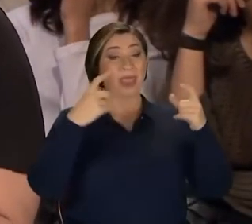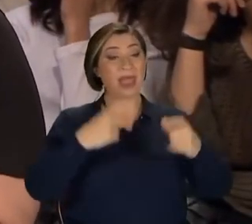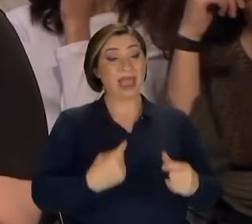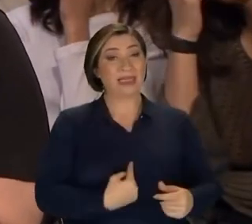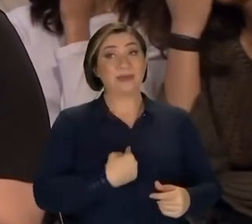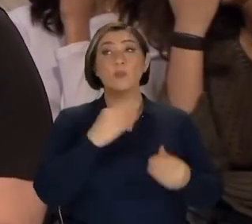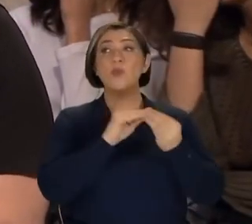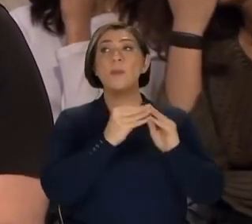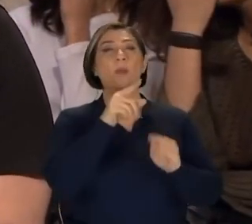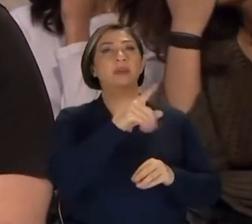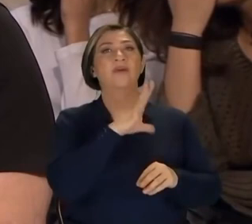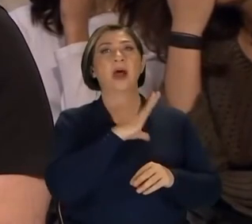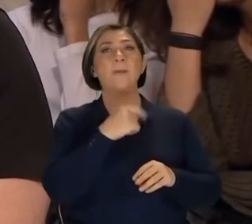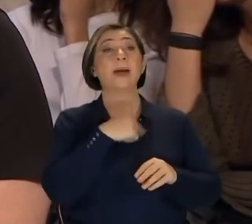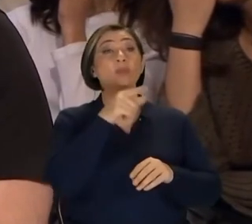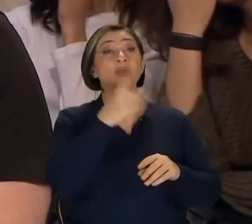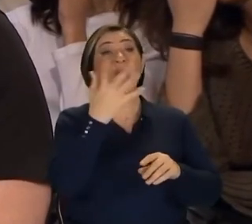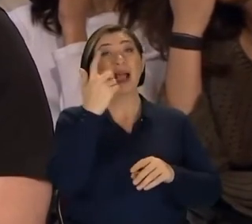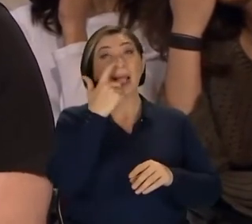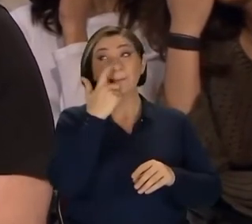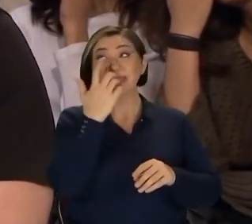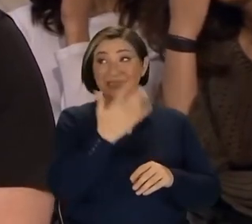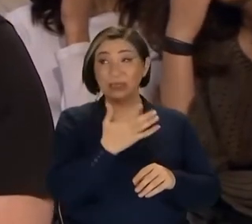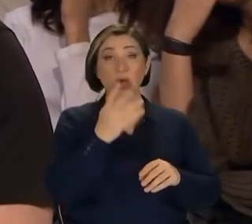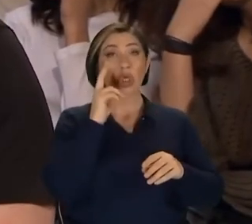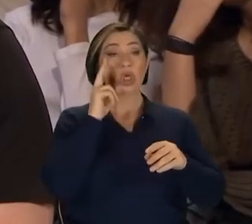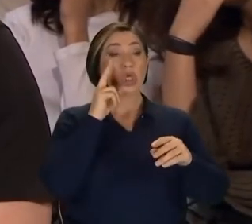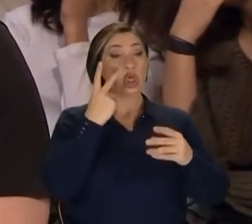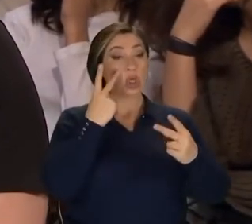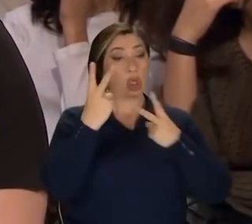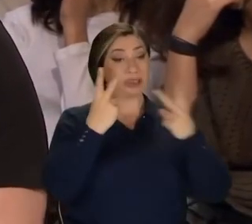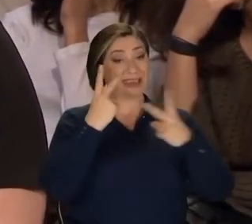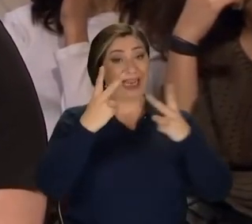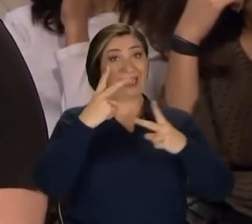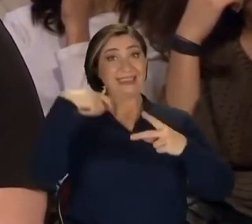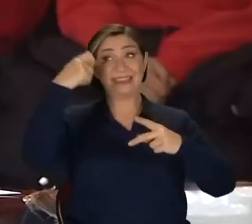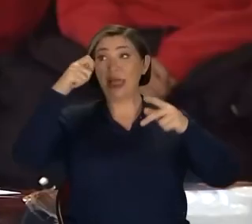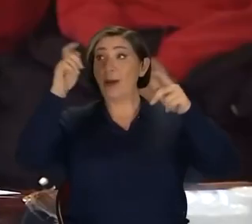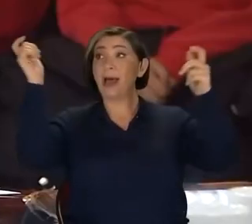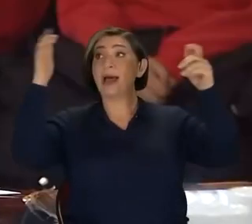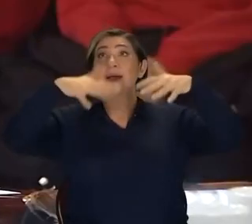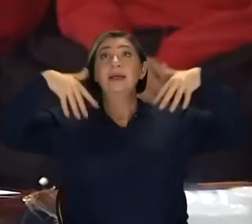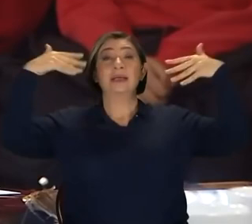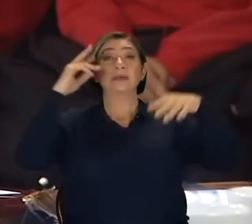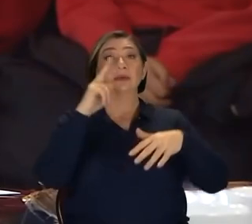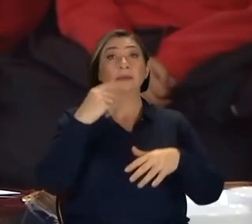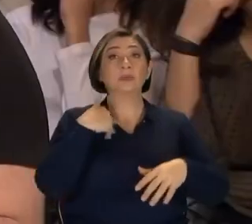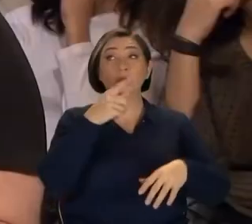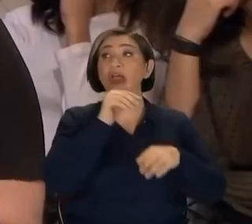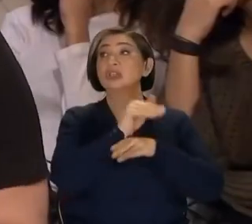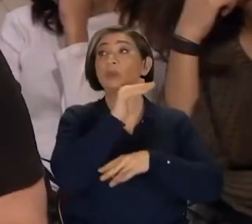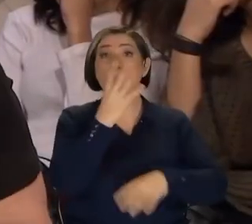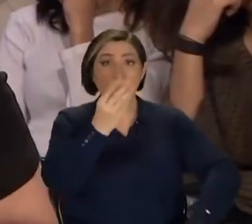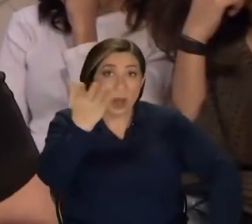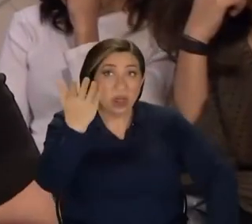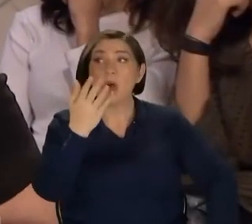hissetmek. Orada problem var. Çünkü ben bunun daha kabasını... Gösteriyi sinema perdesinde gösterince de yaşadım. Olur mu böyle şey diyor.